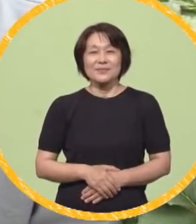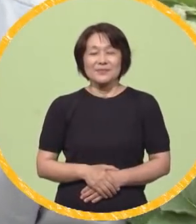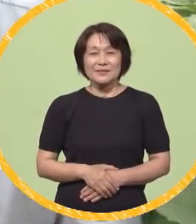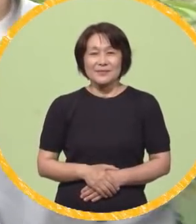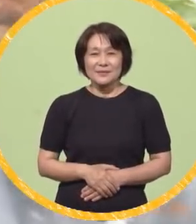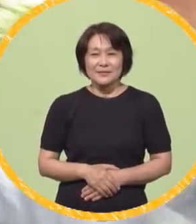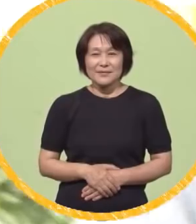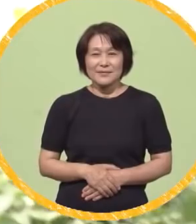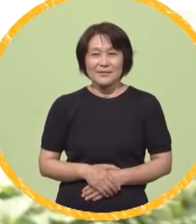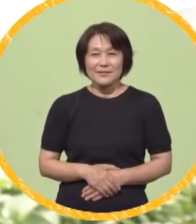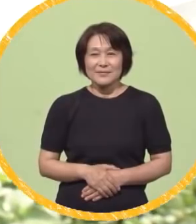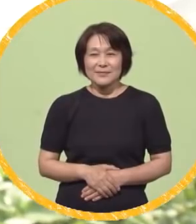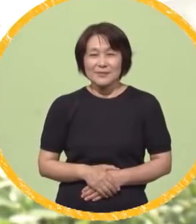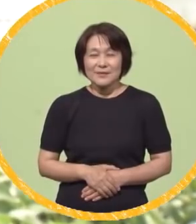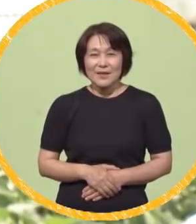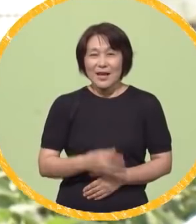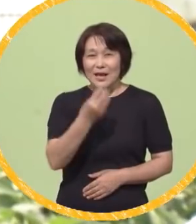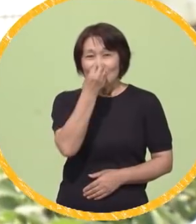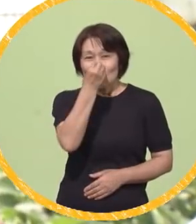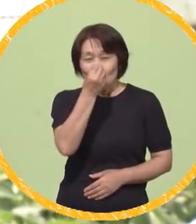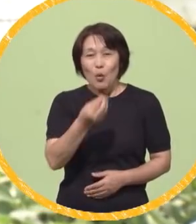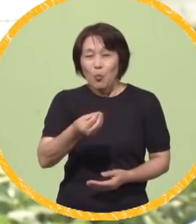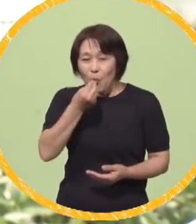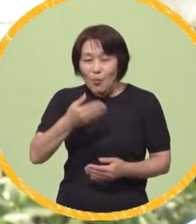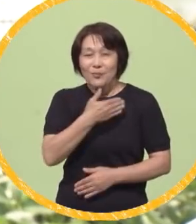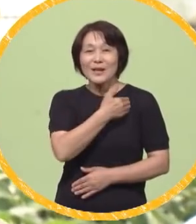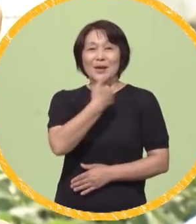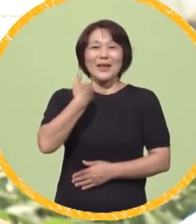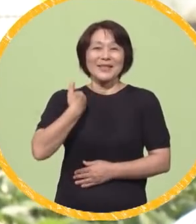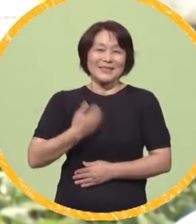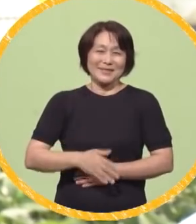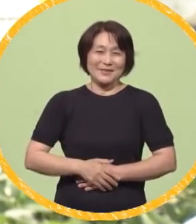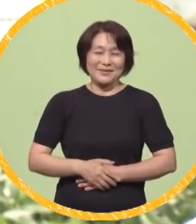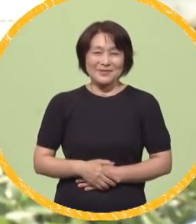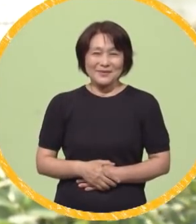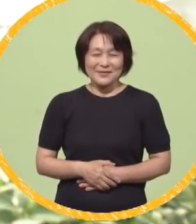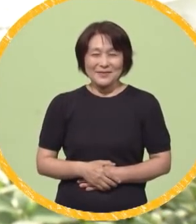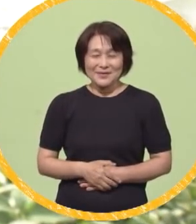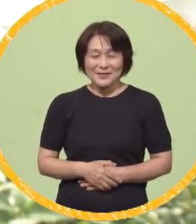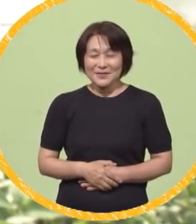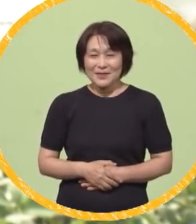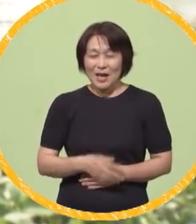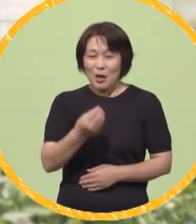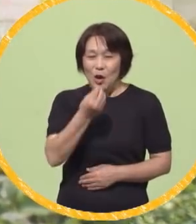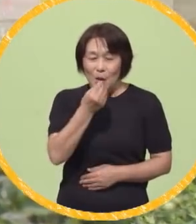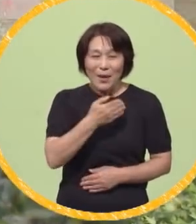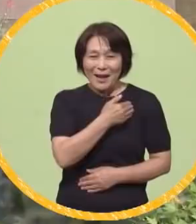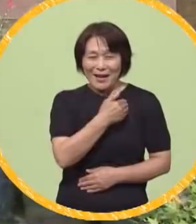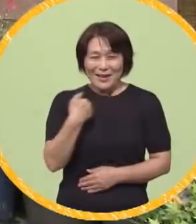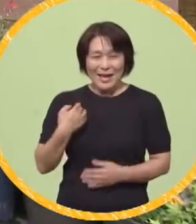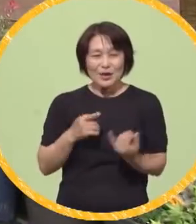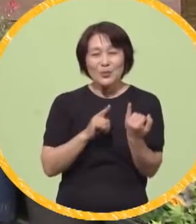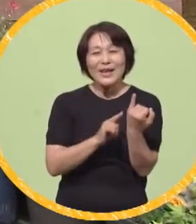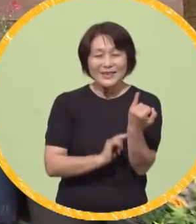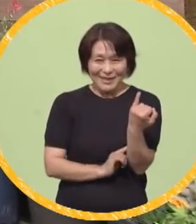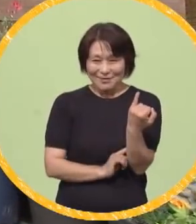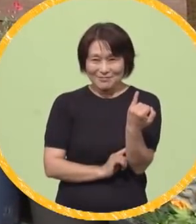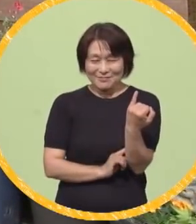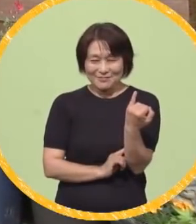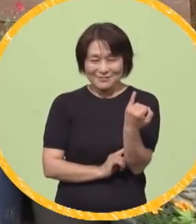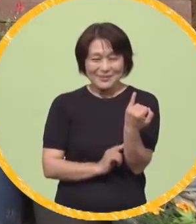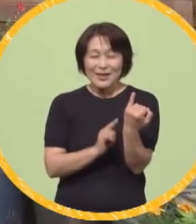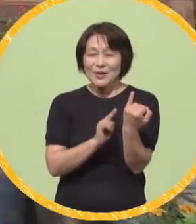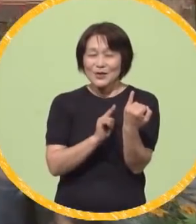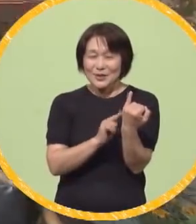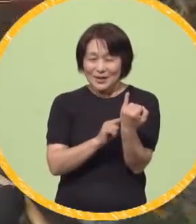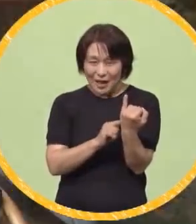やー、いちご克服です。 無事いちごを克服したくまいちゃん、そんな